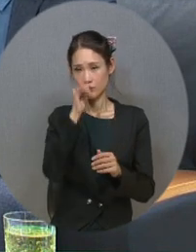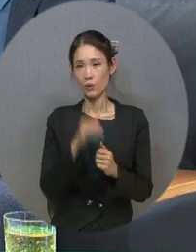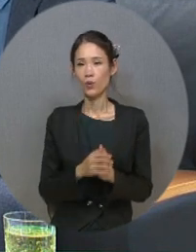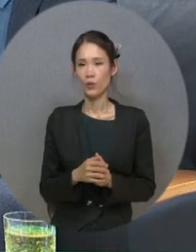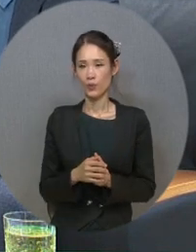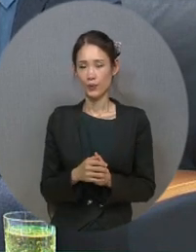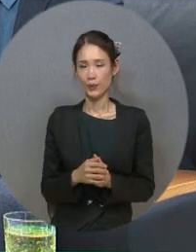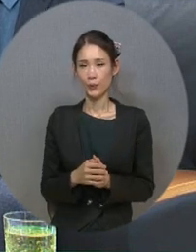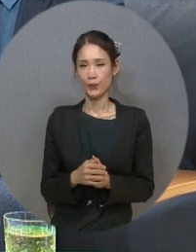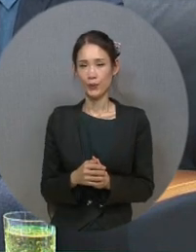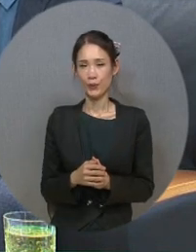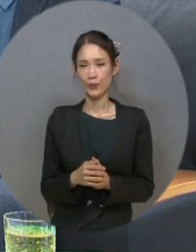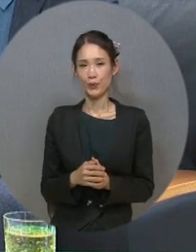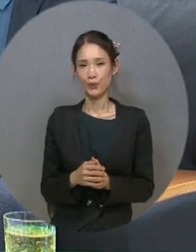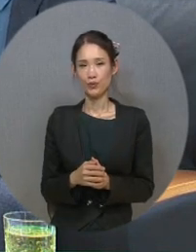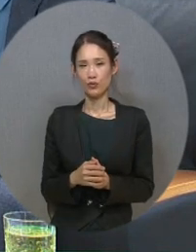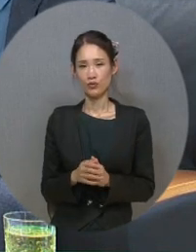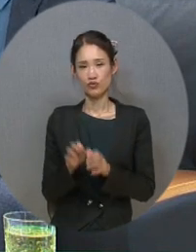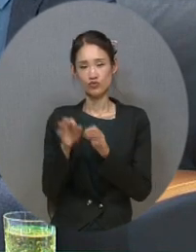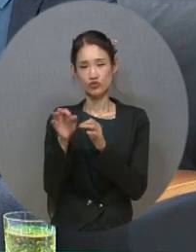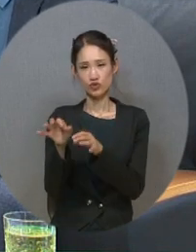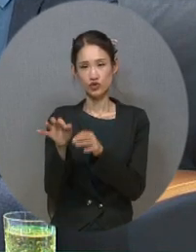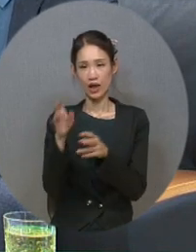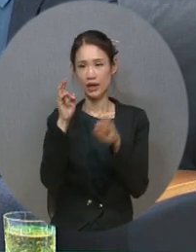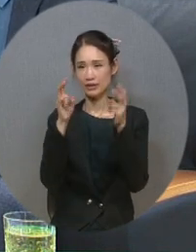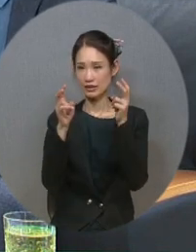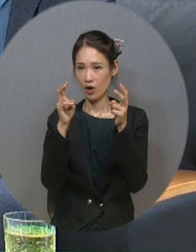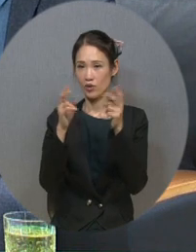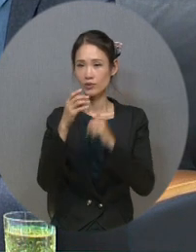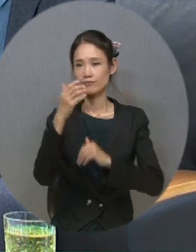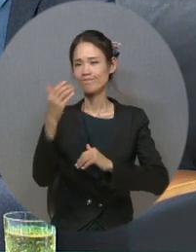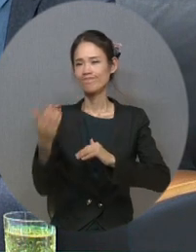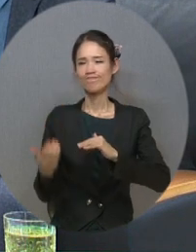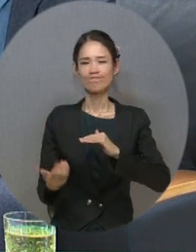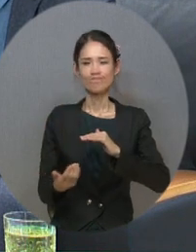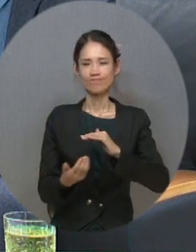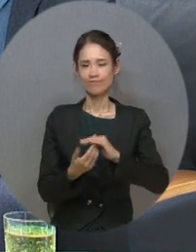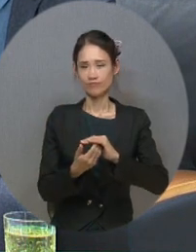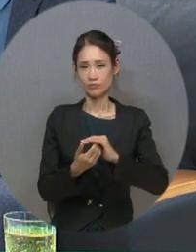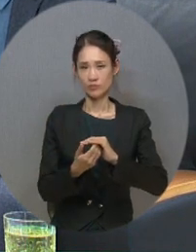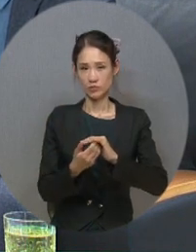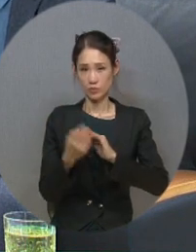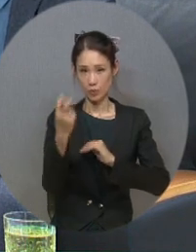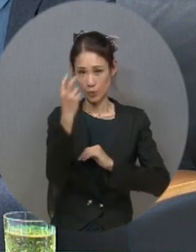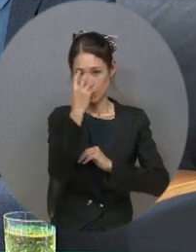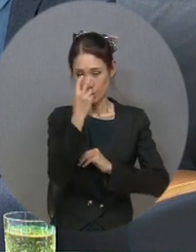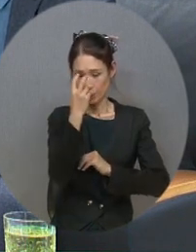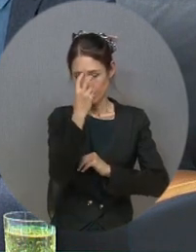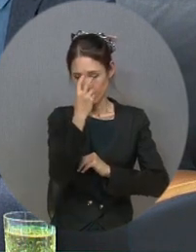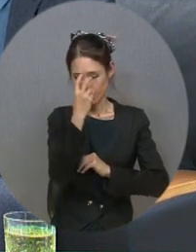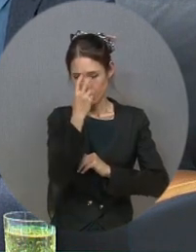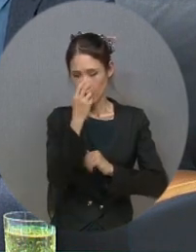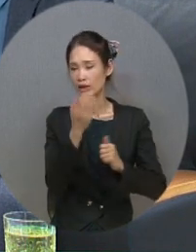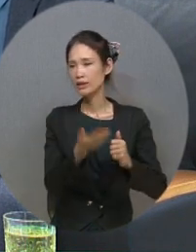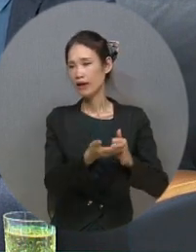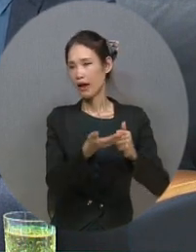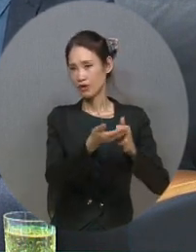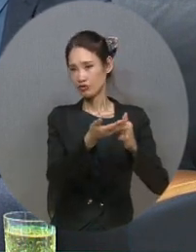저희는 투자한 기업들을 최대한 보호하고